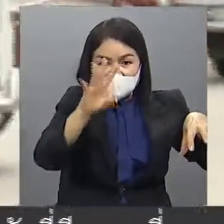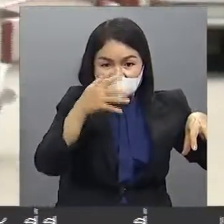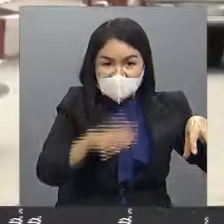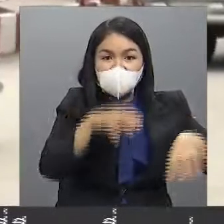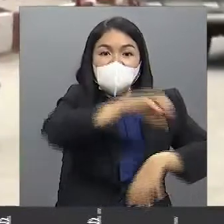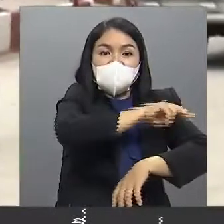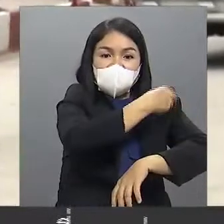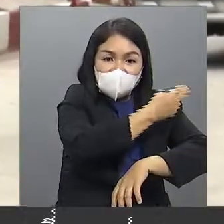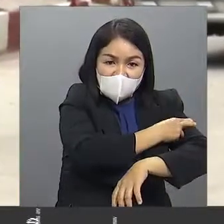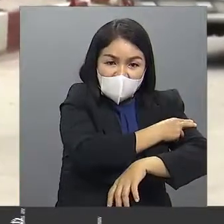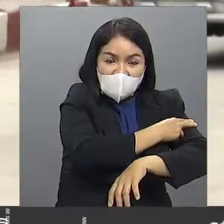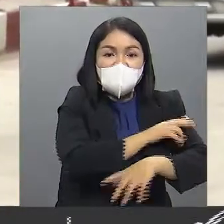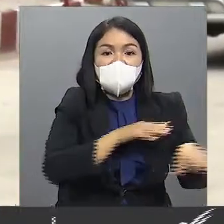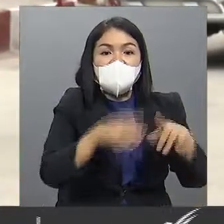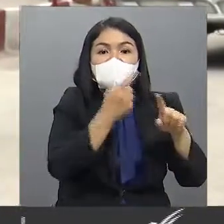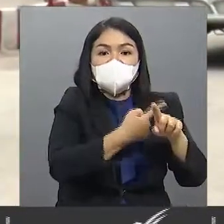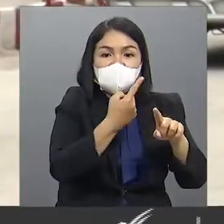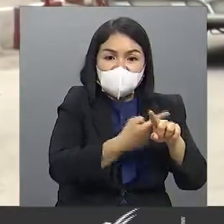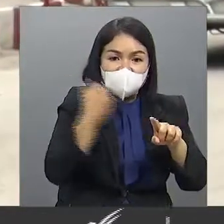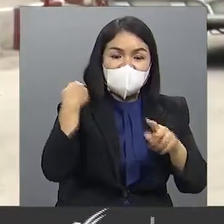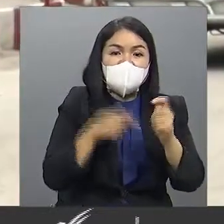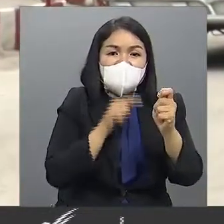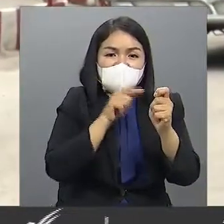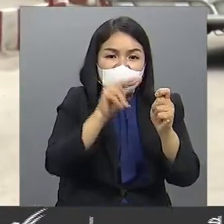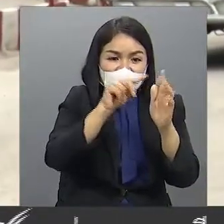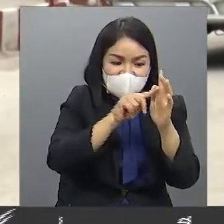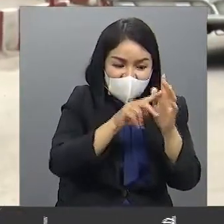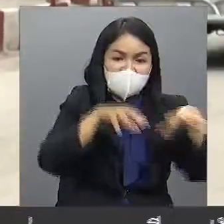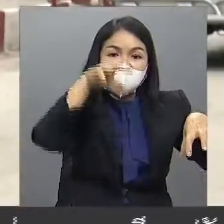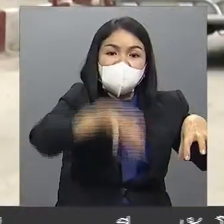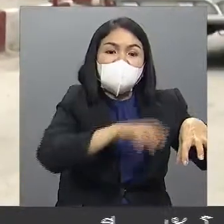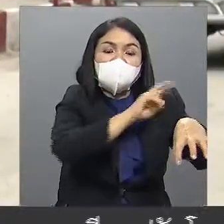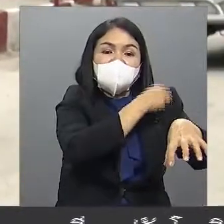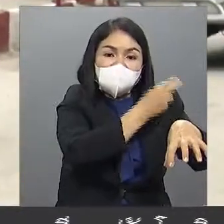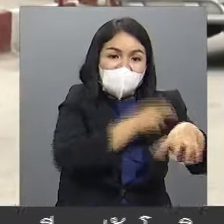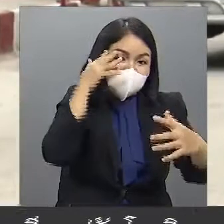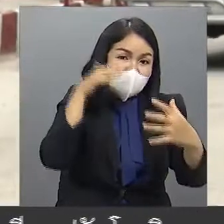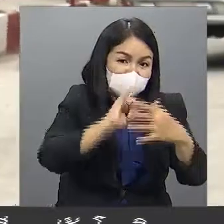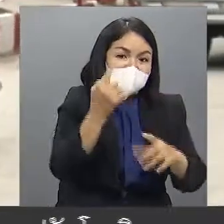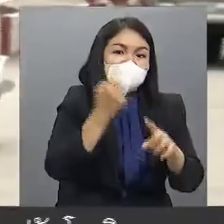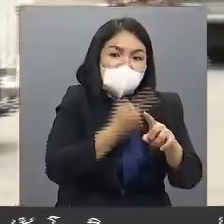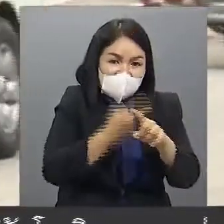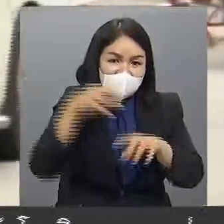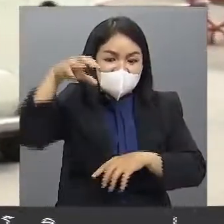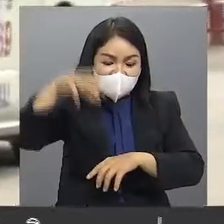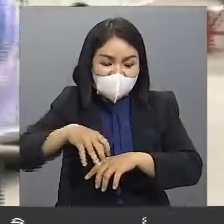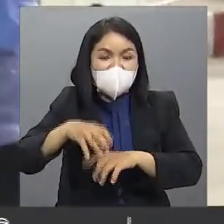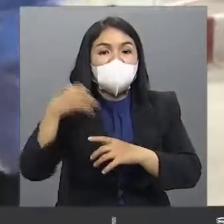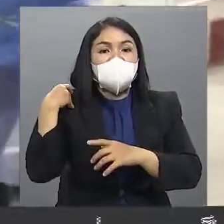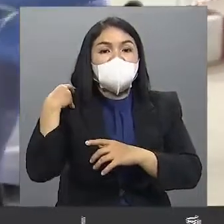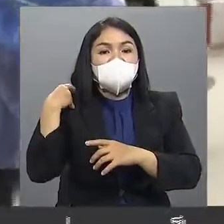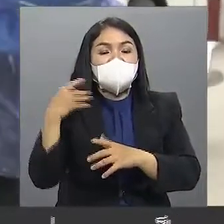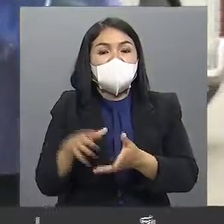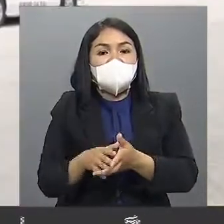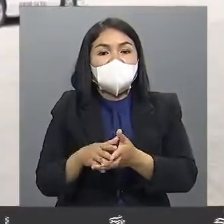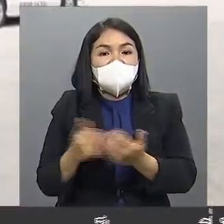หาจักรีสิรินธรอำเภอนาทวีโรงพยาบาลจิตเวชสงขลาราชนครินทร์โรงพยาบาลสนามสวนประวัติศาสตร์พลเอกเปรมตินสุร